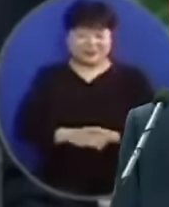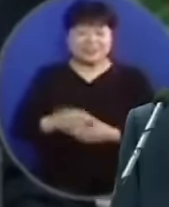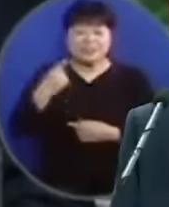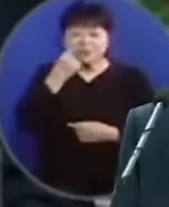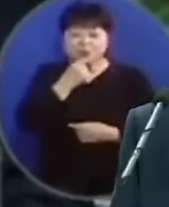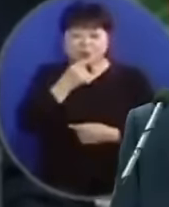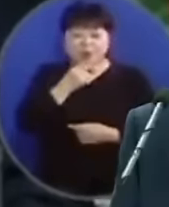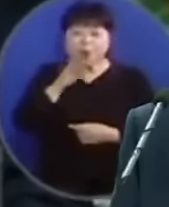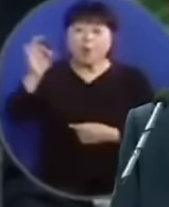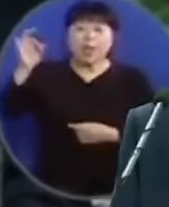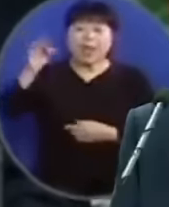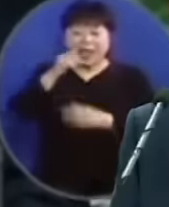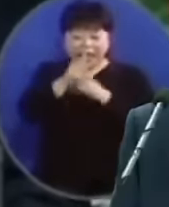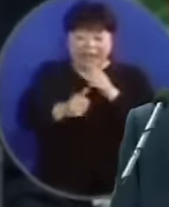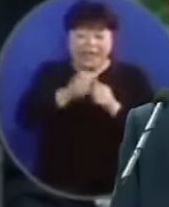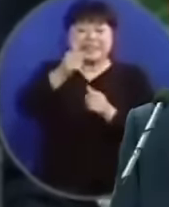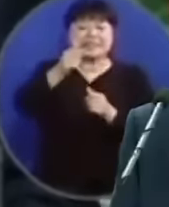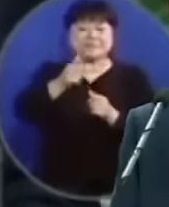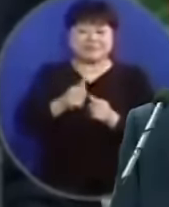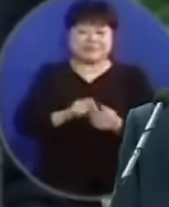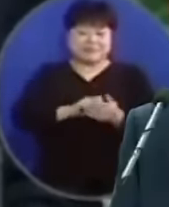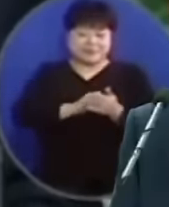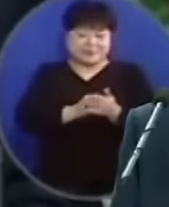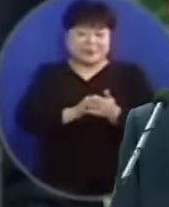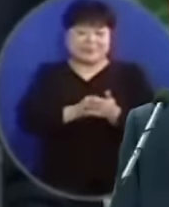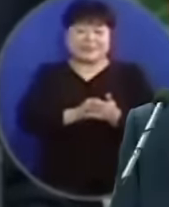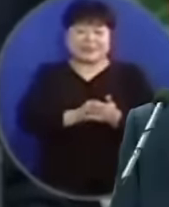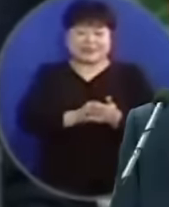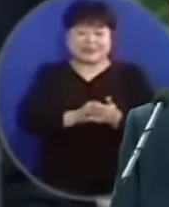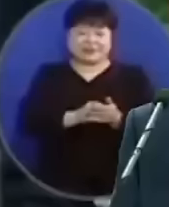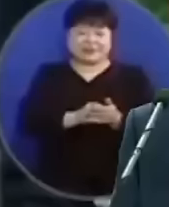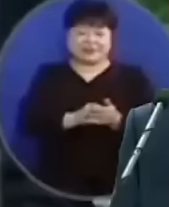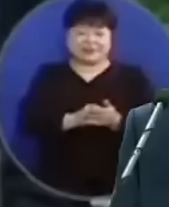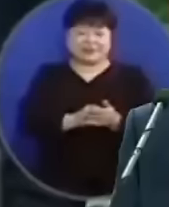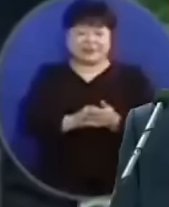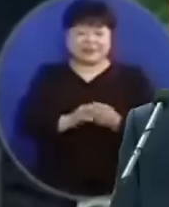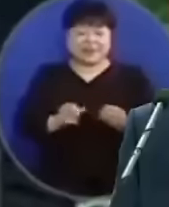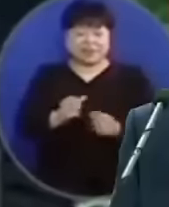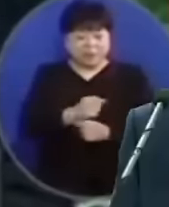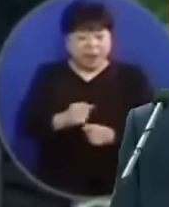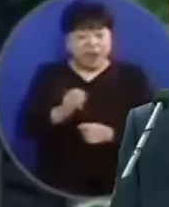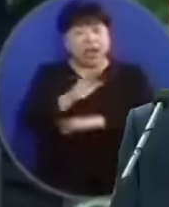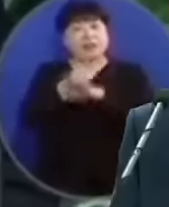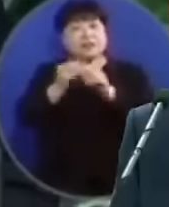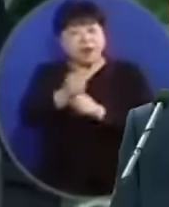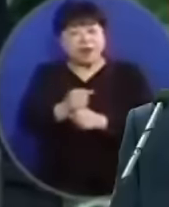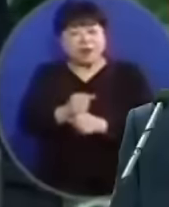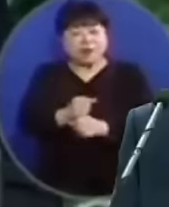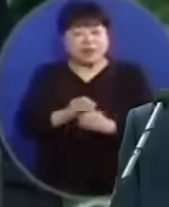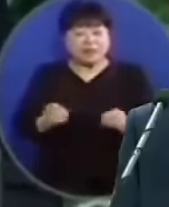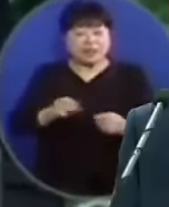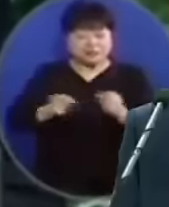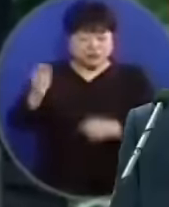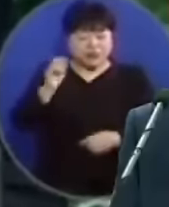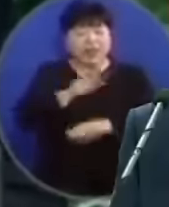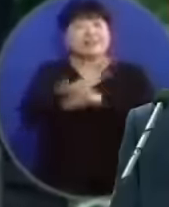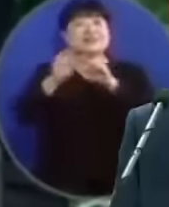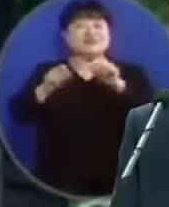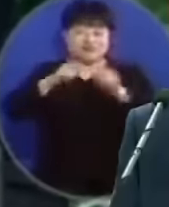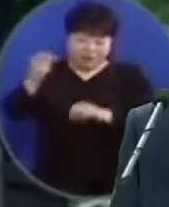입술의 고백이 천국의 열쇠인 것입니다. 입술의 고백으로 땅에서 매면 하늘에서 매일 것이요 땅에서 풀면 하늘에서 풀리는